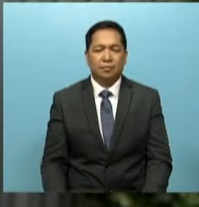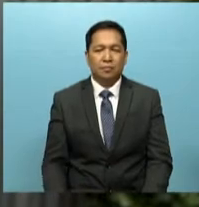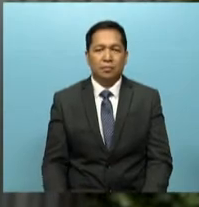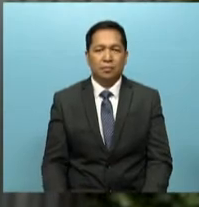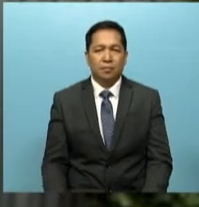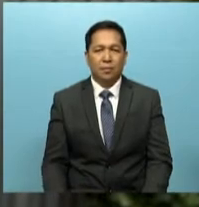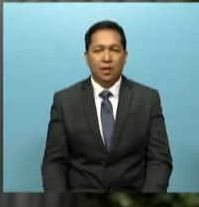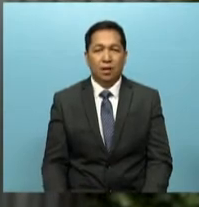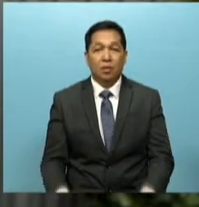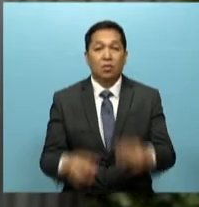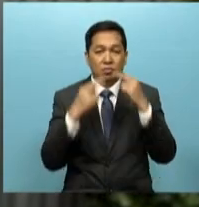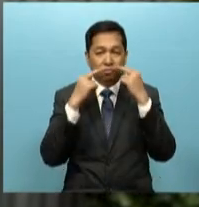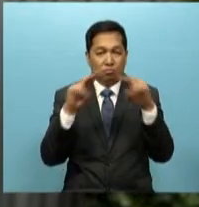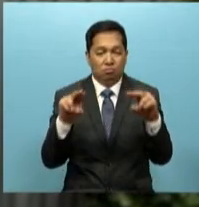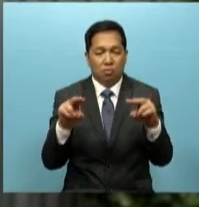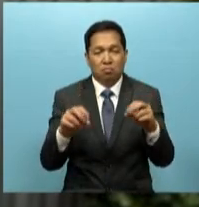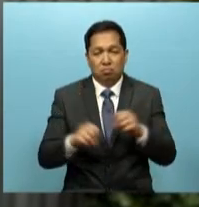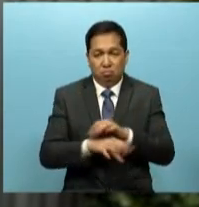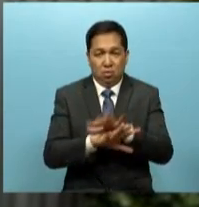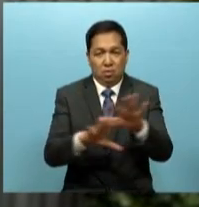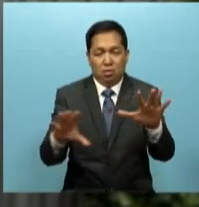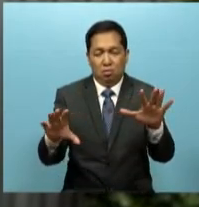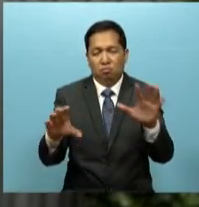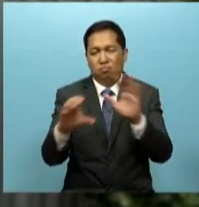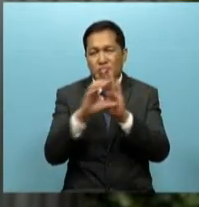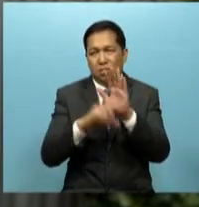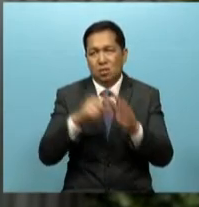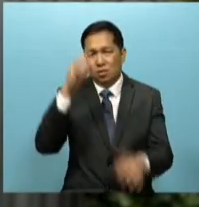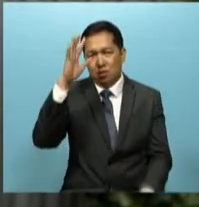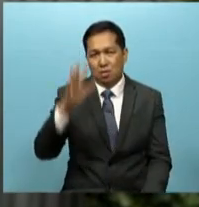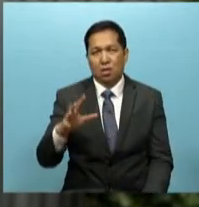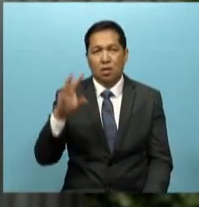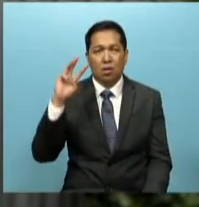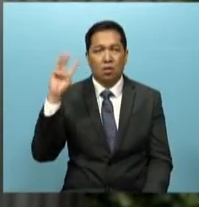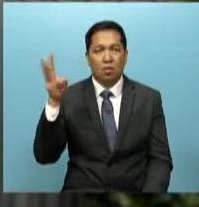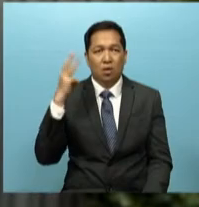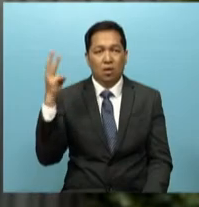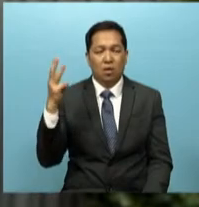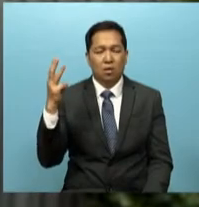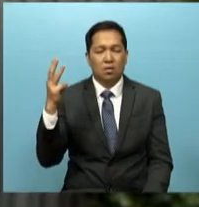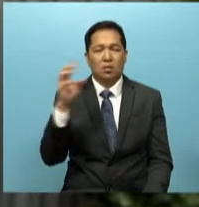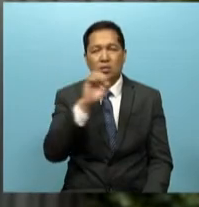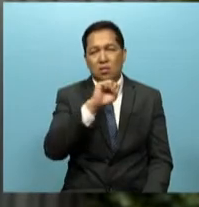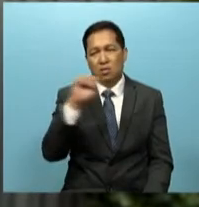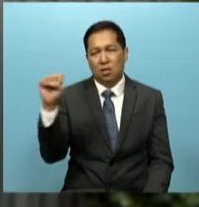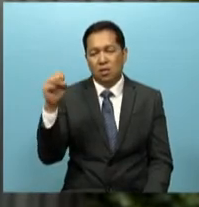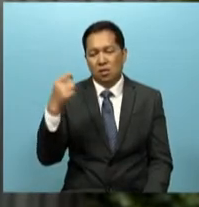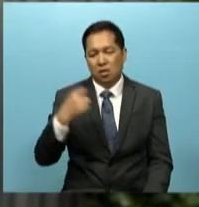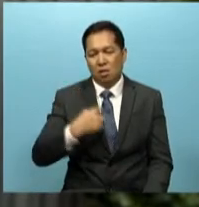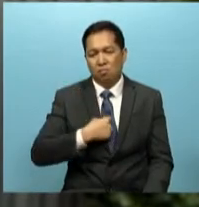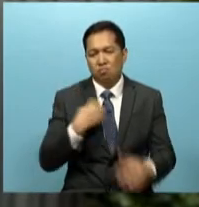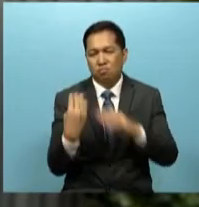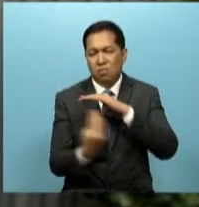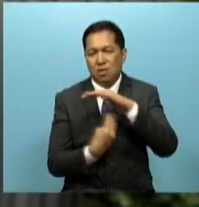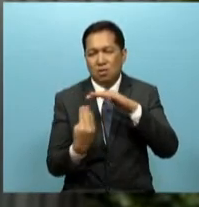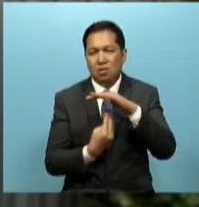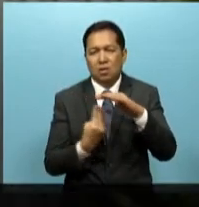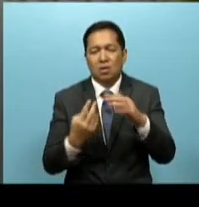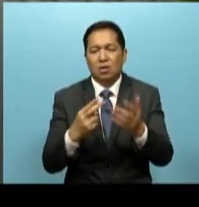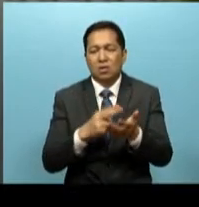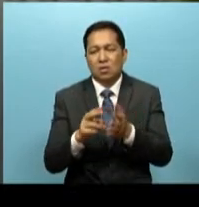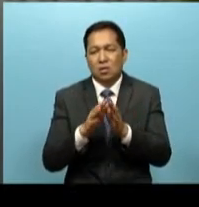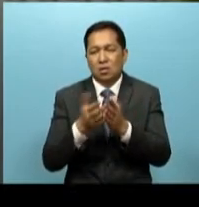Meanwhile, a series of evangelical missions in the District of Washington State enlighten more people about Bible-based teachings.